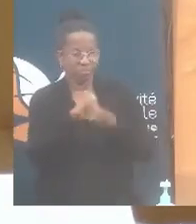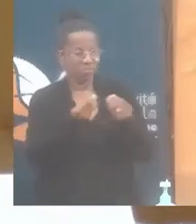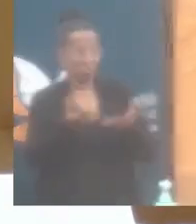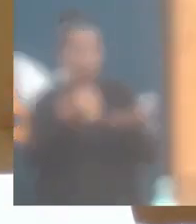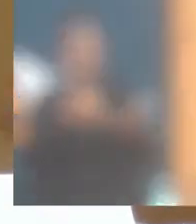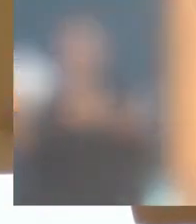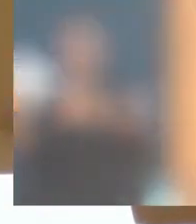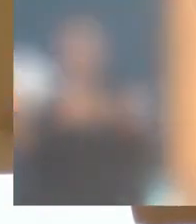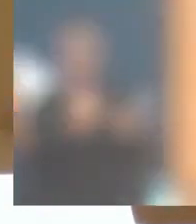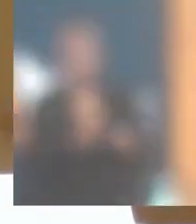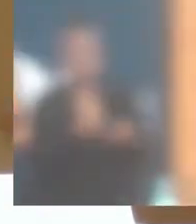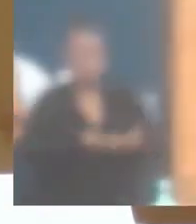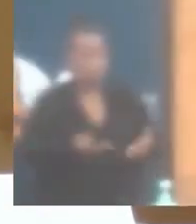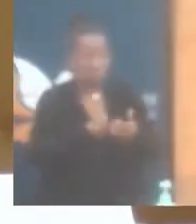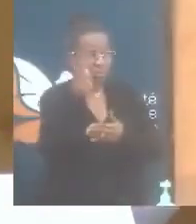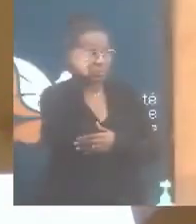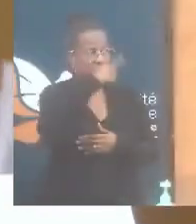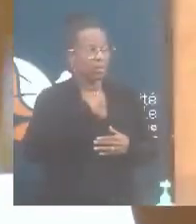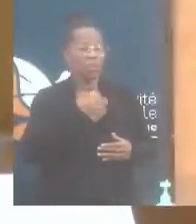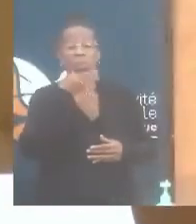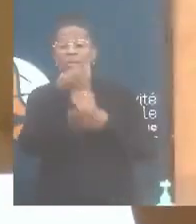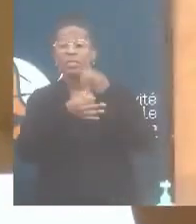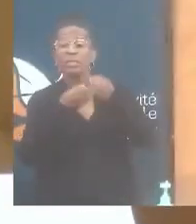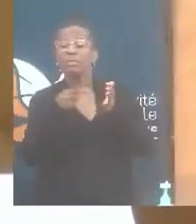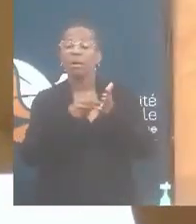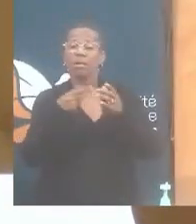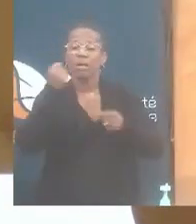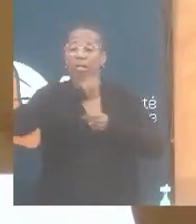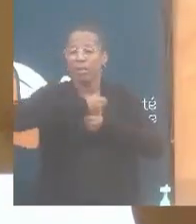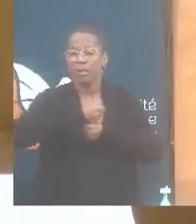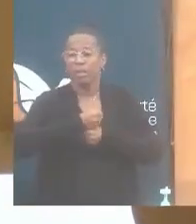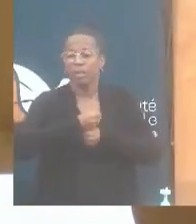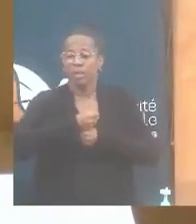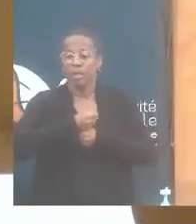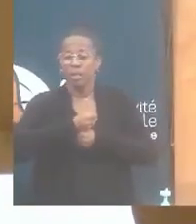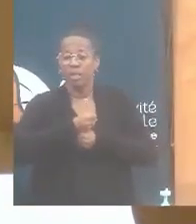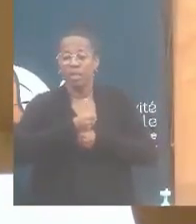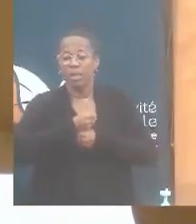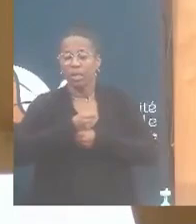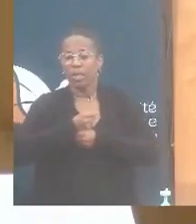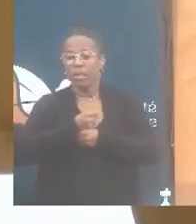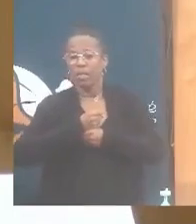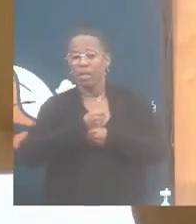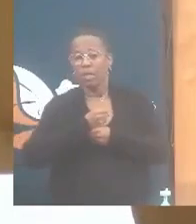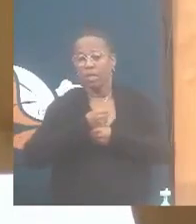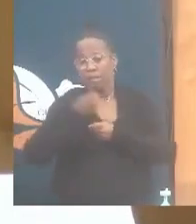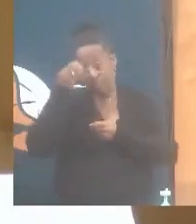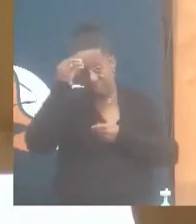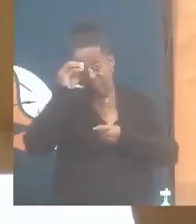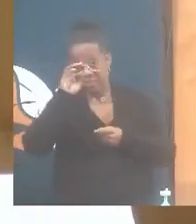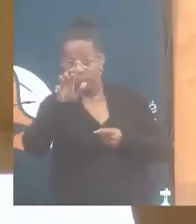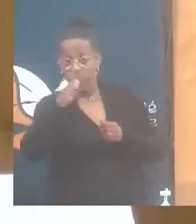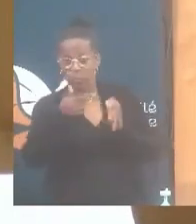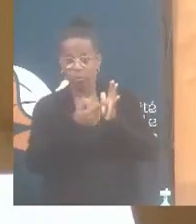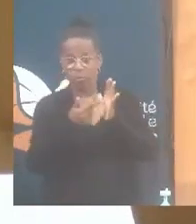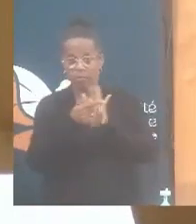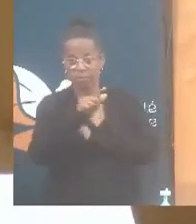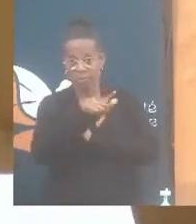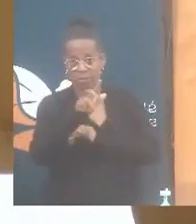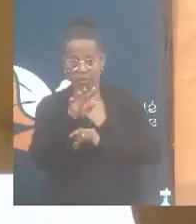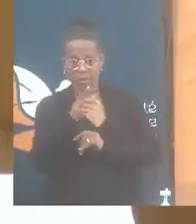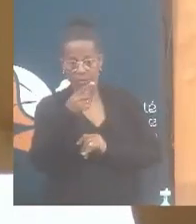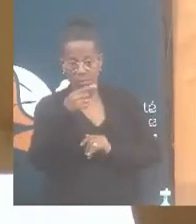dis que lorsqu'on a bâti les prévisions en 2024, en mars